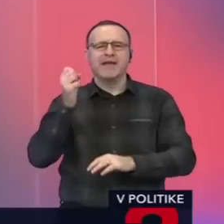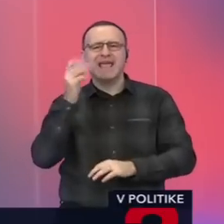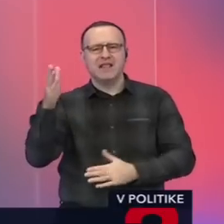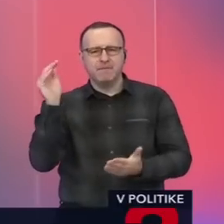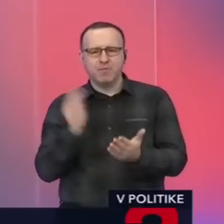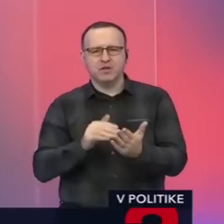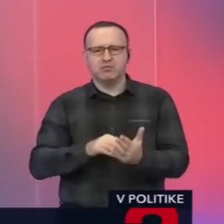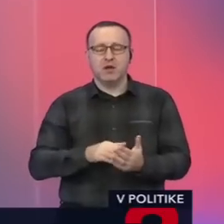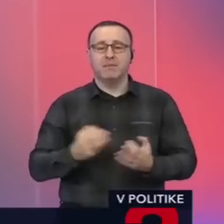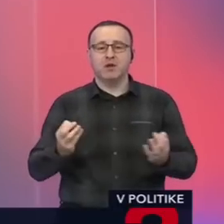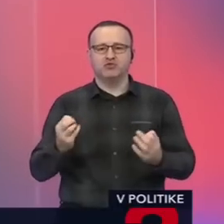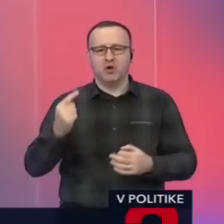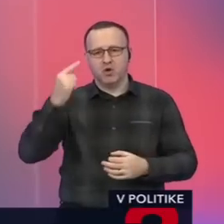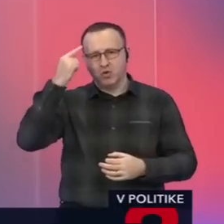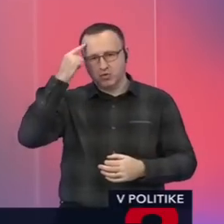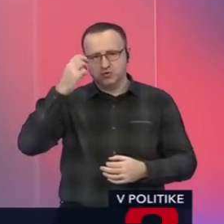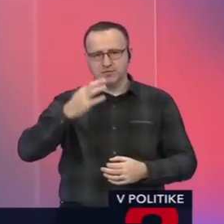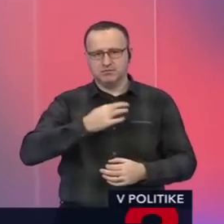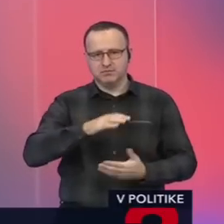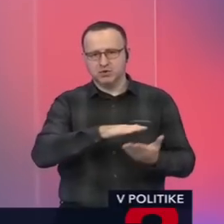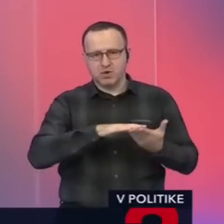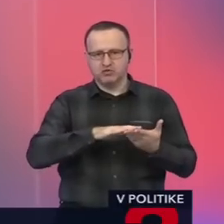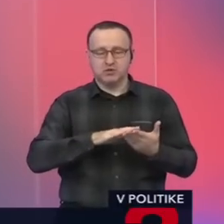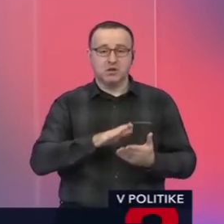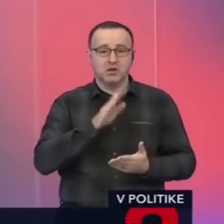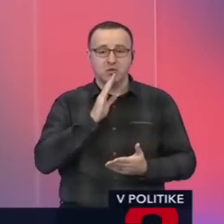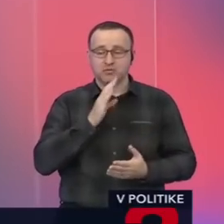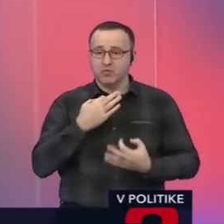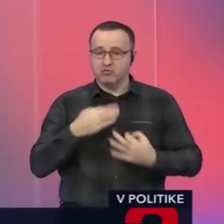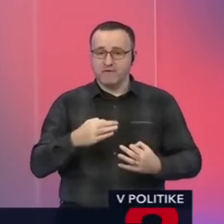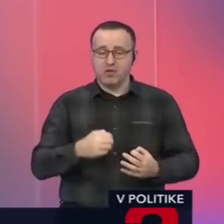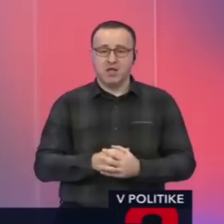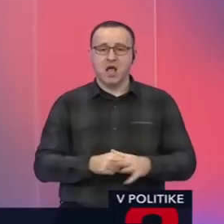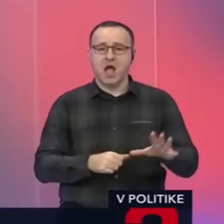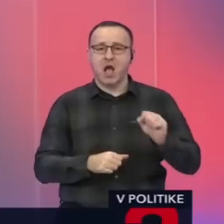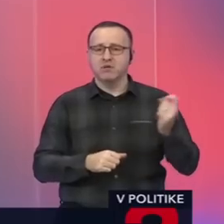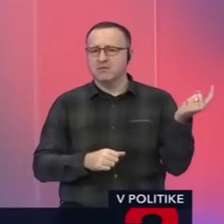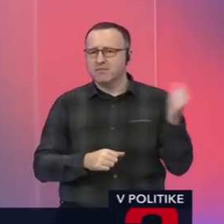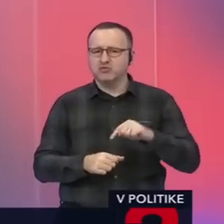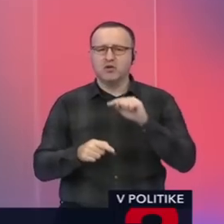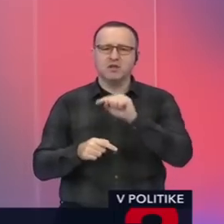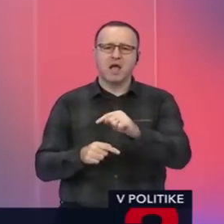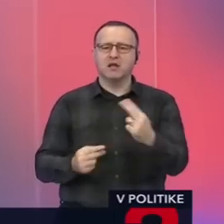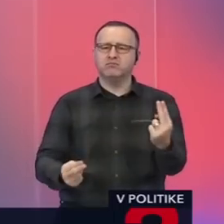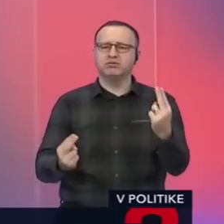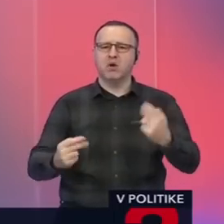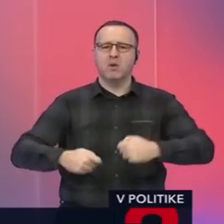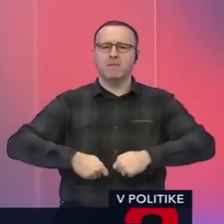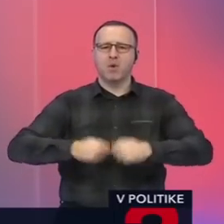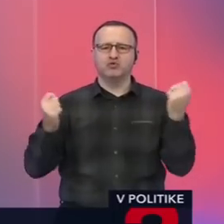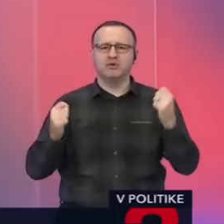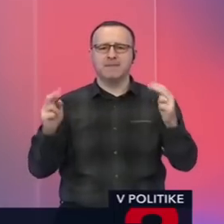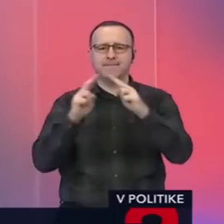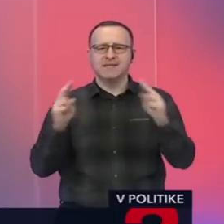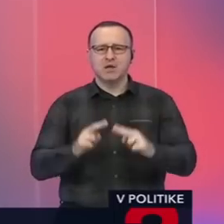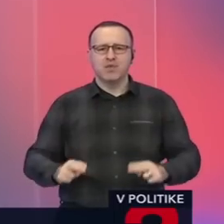civilizovaná spoločnosť alebo civilizované krajiny jednoducho nemôžu dopustiť, aby dochádzalo takémuto zásadnému porušovaniu